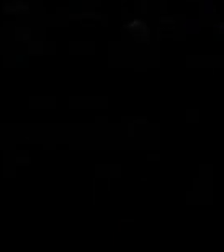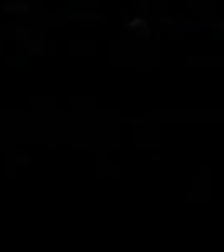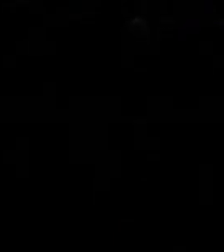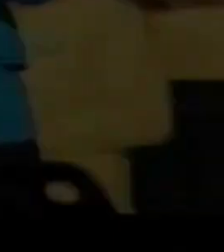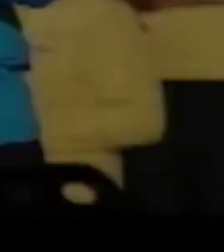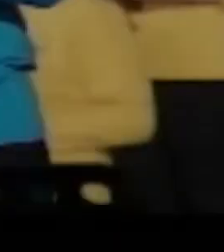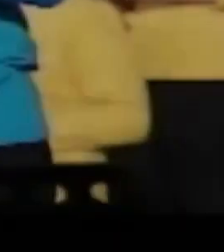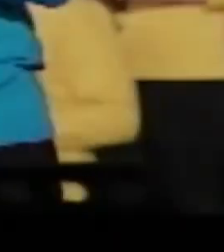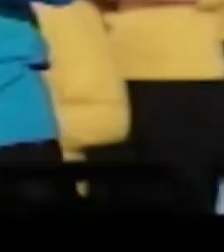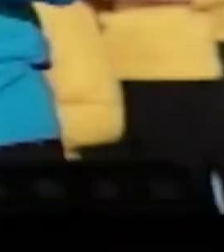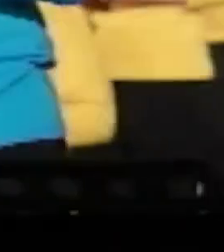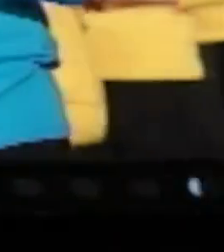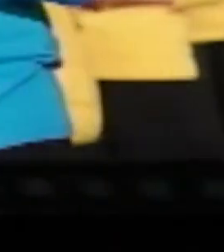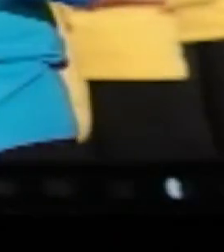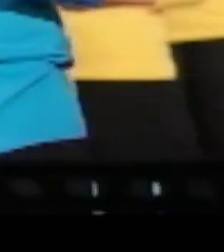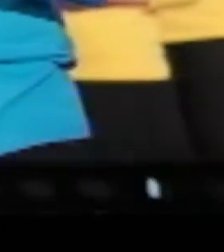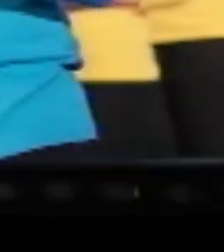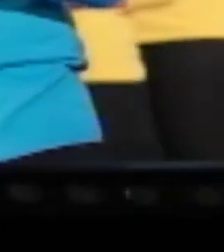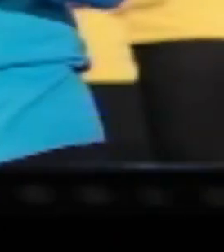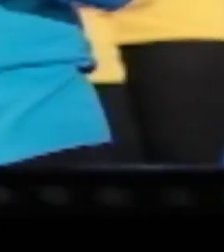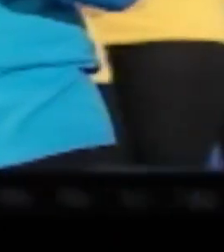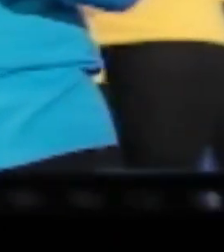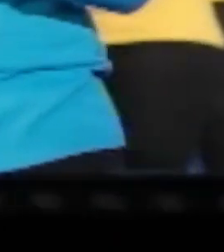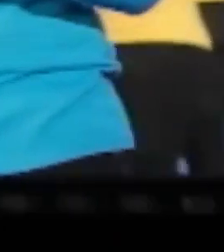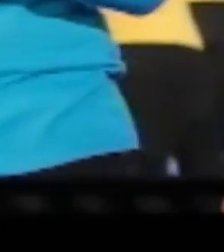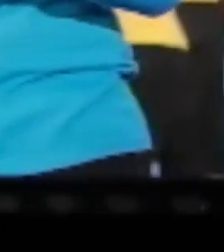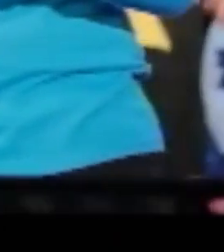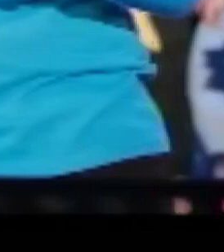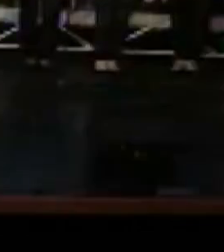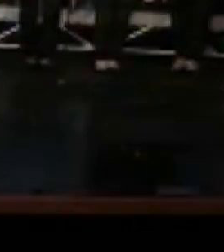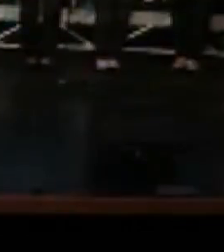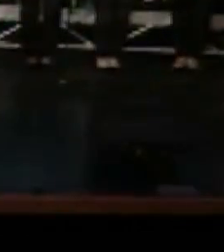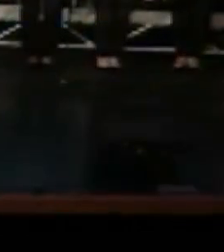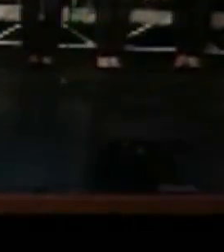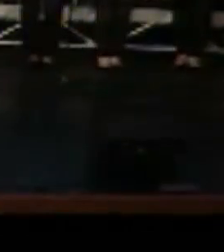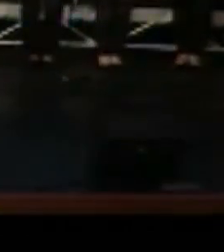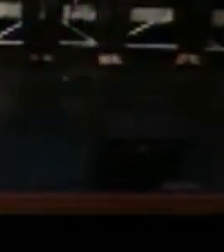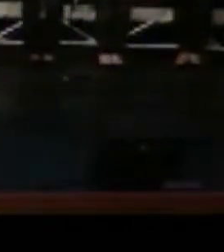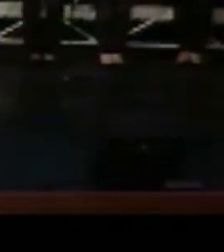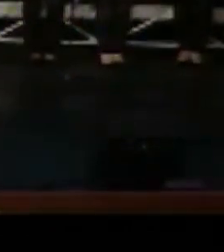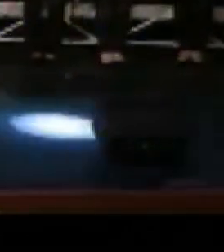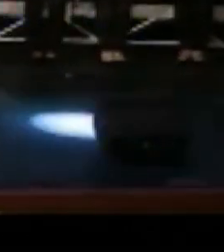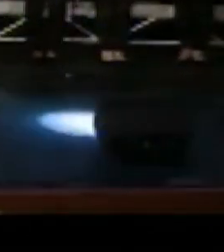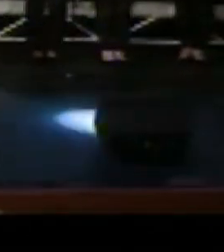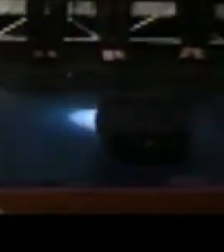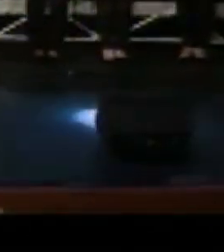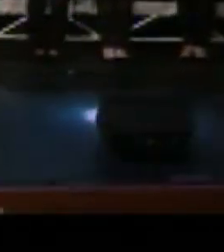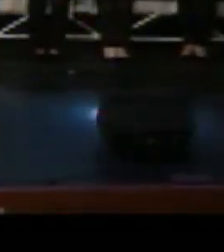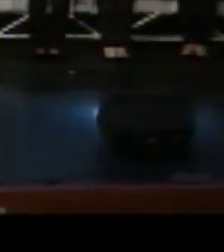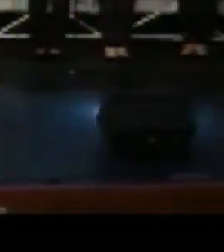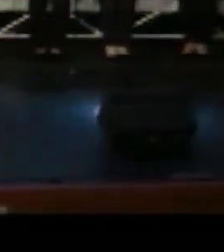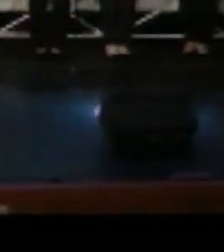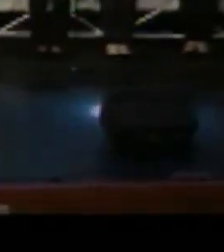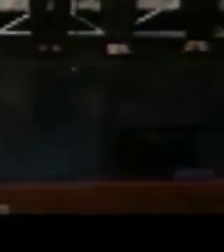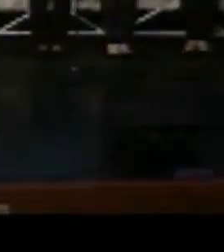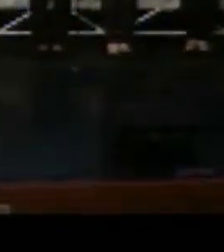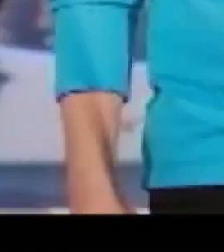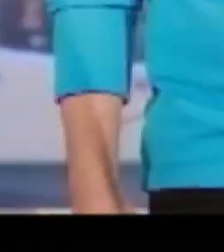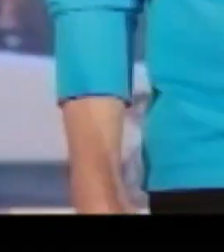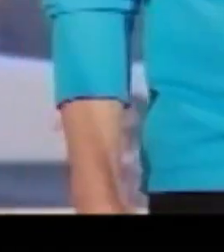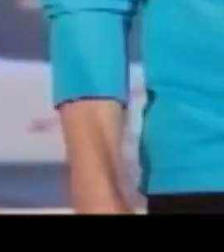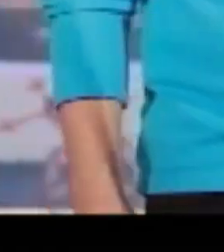واحساس اني معاك السمائي اقرا مذكر جو